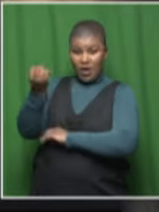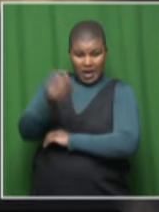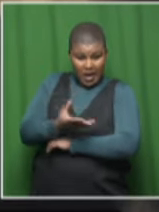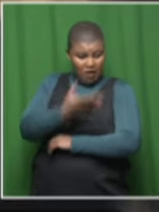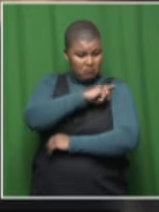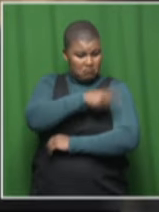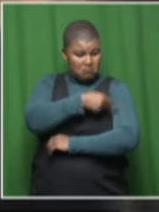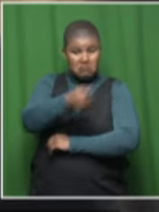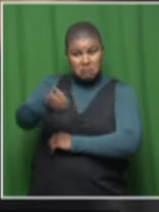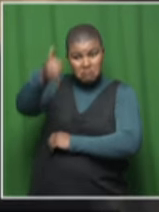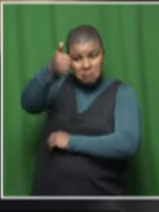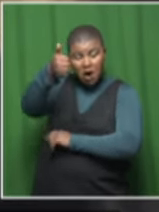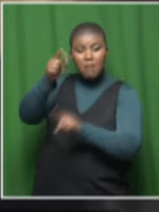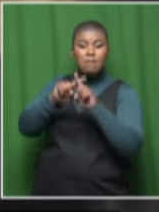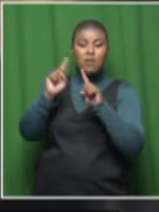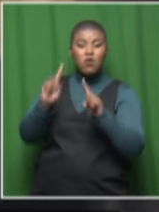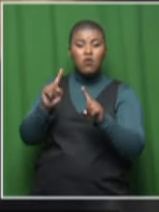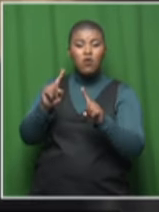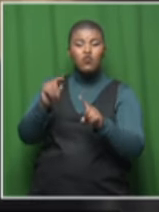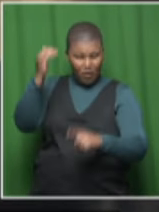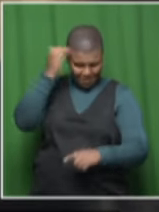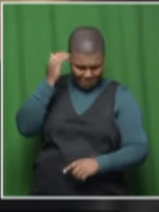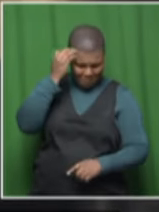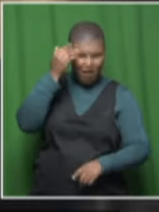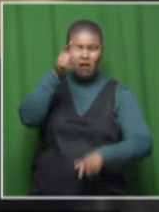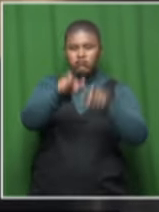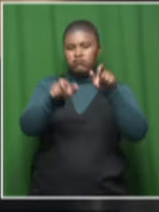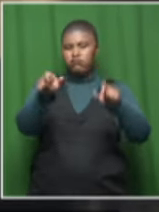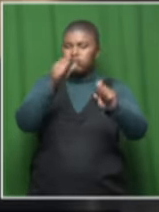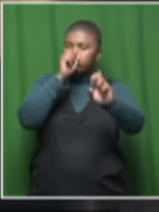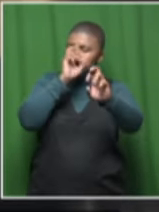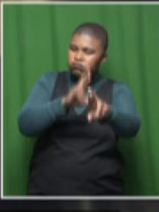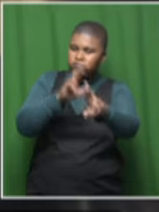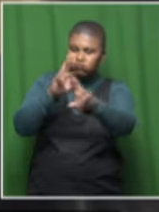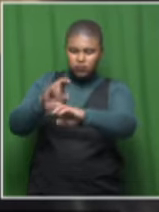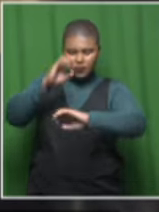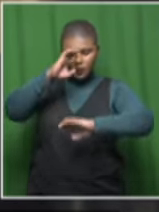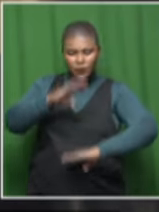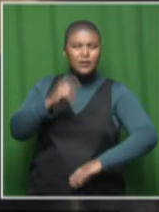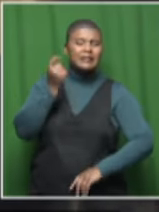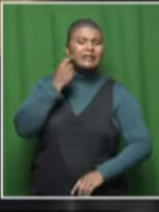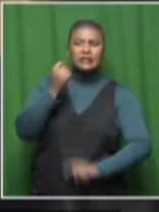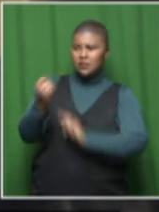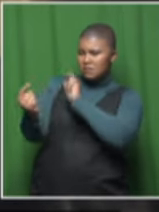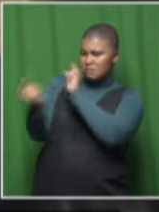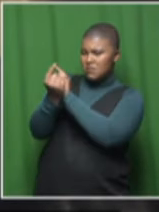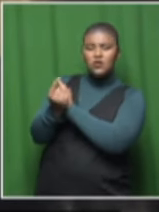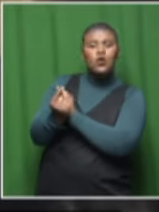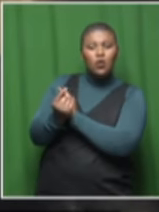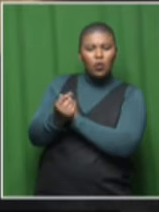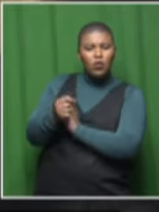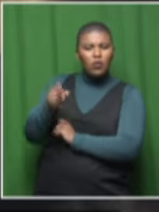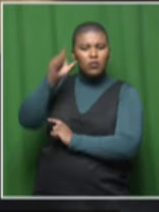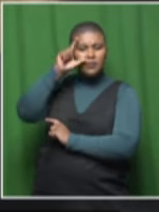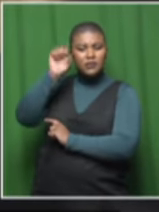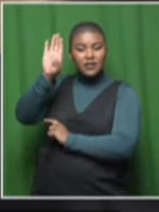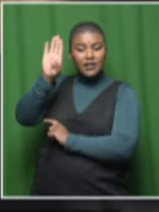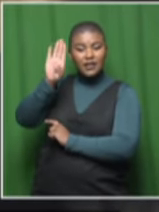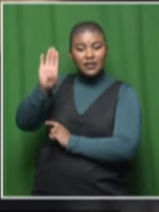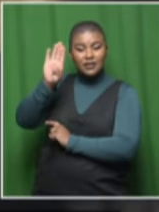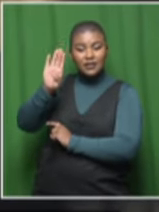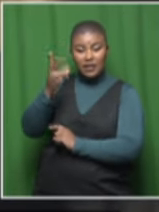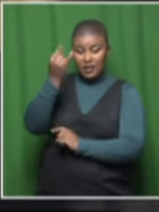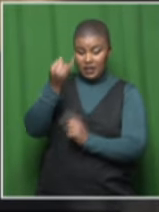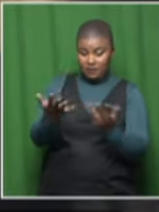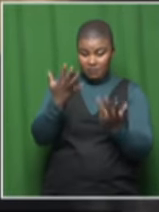ngokwasemhlabeni kodwa abantu bebona njengomuntu oyithobile, bekulula ukuya kuye uma umbonile wakubona kuqala